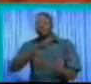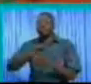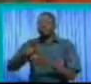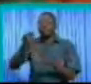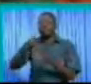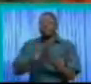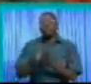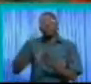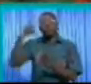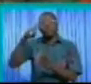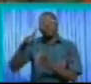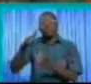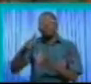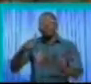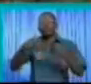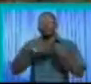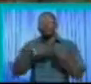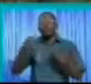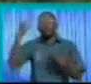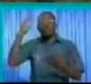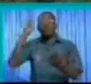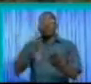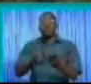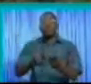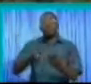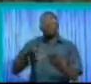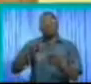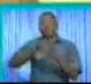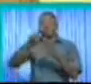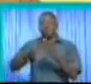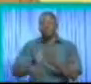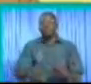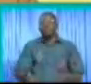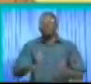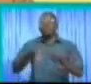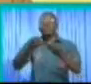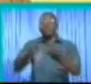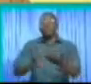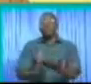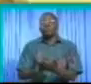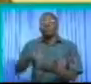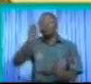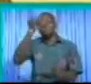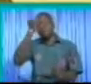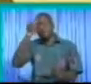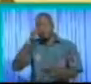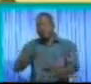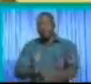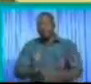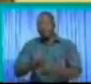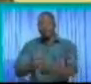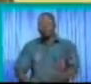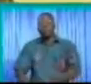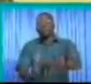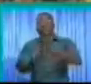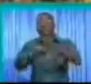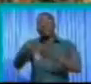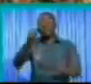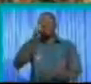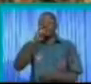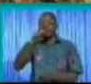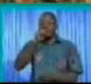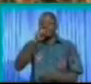comités d'irrigants auront à apprécier les résultats de l'étude diligentée par le ministère de l'Agriculture et de la Sécurité